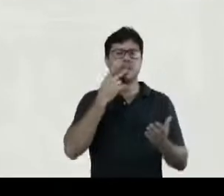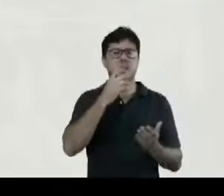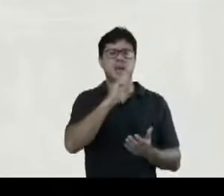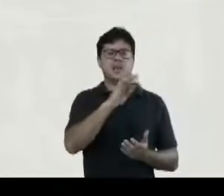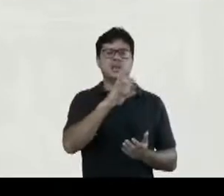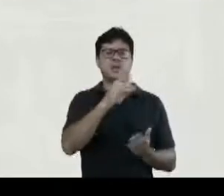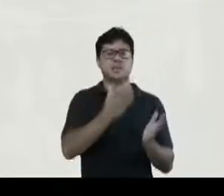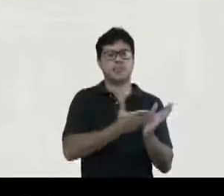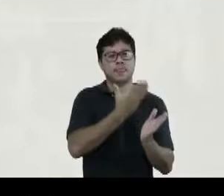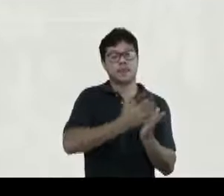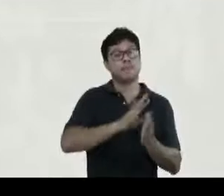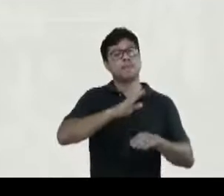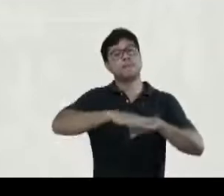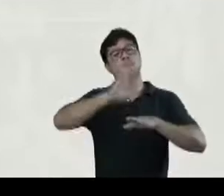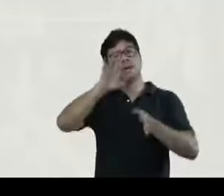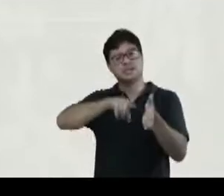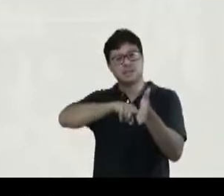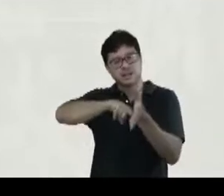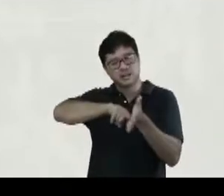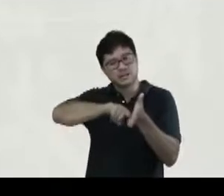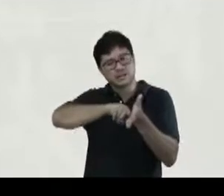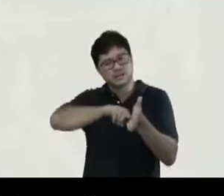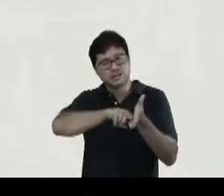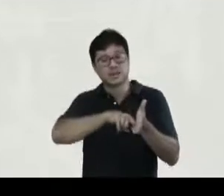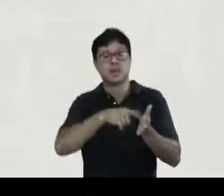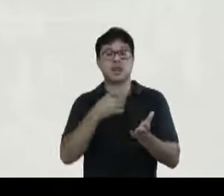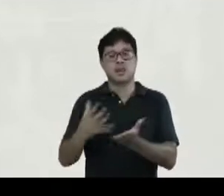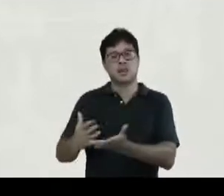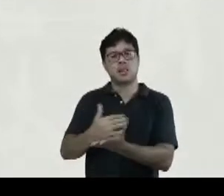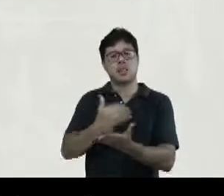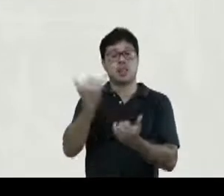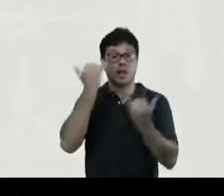sich immer besser vernetzen. Es sind